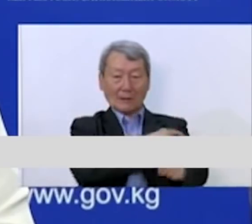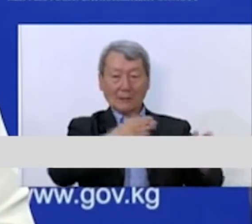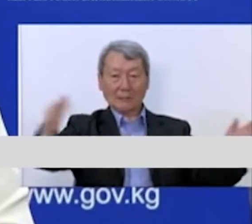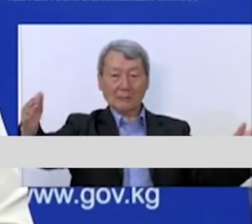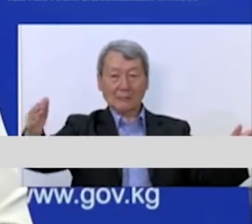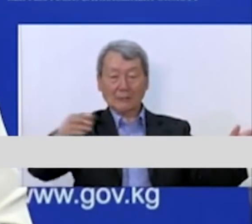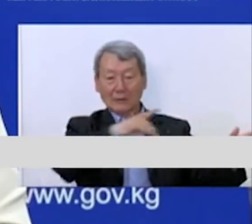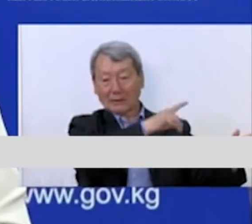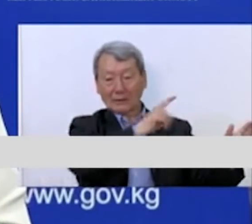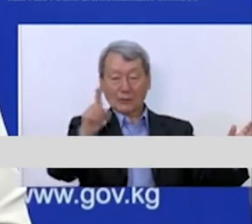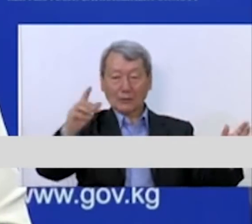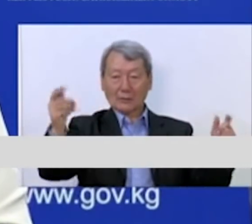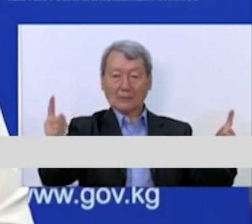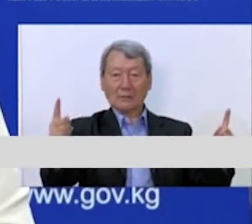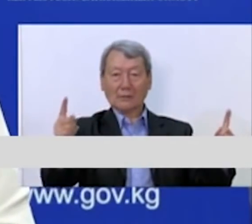1,5–2 метра.